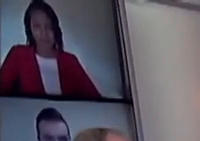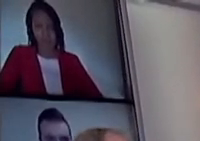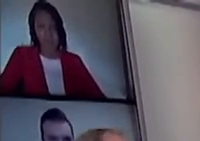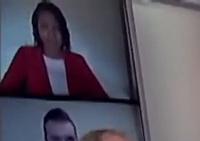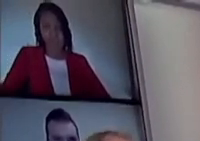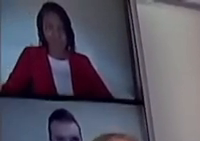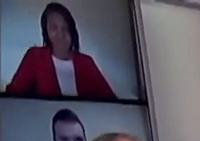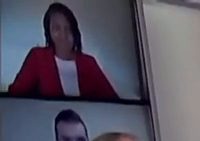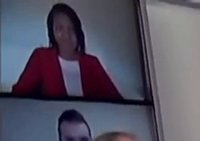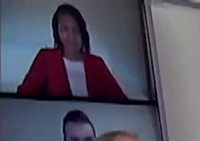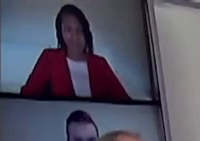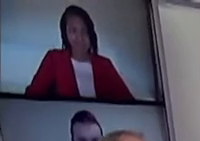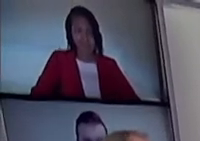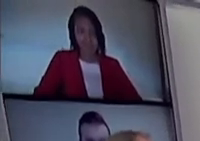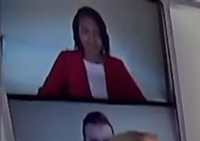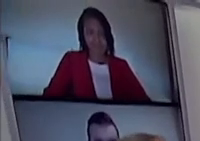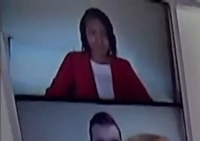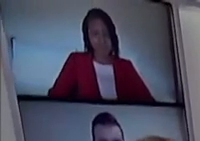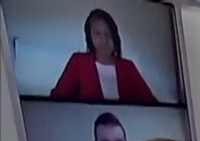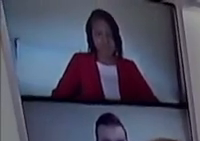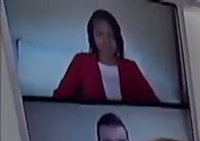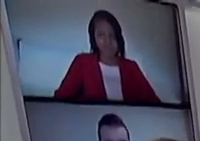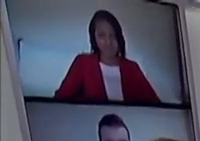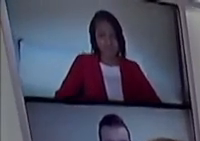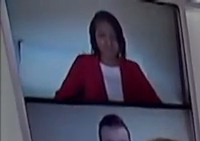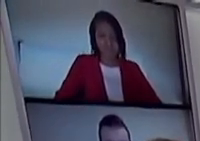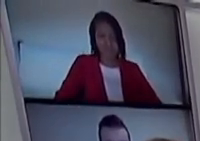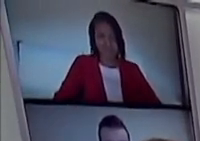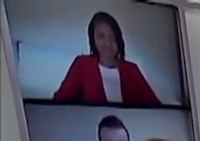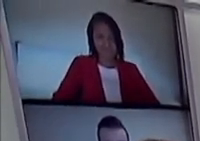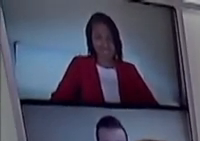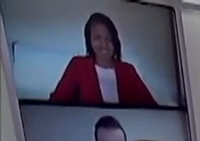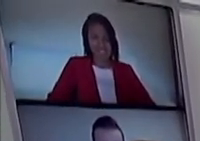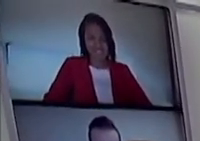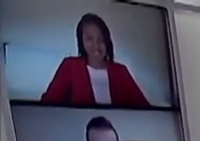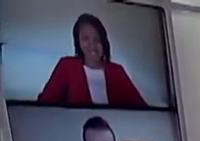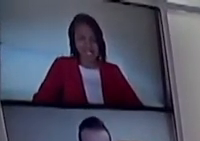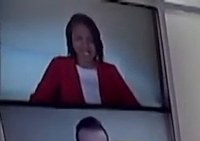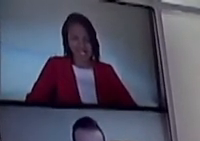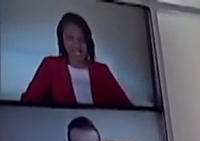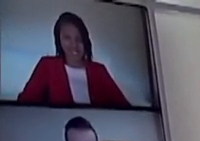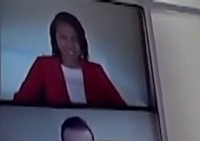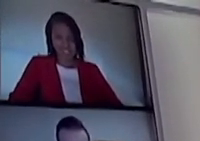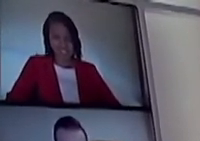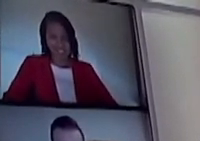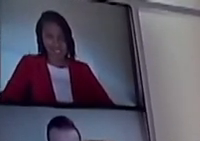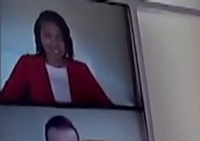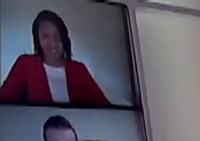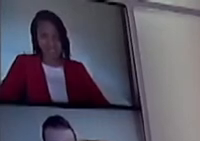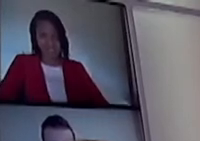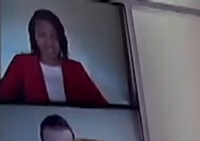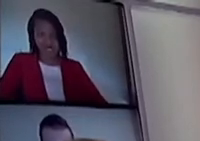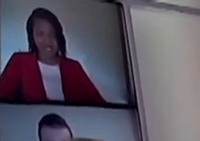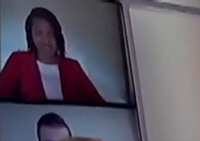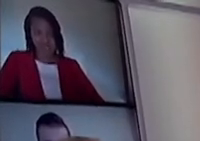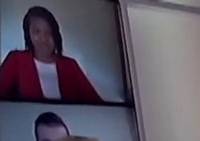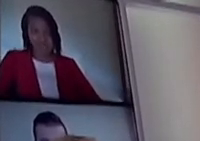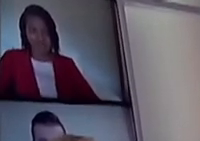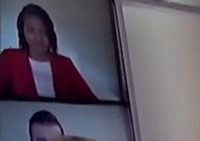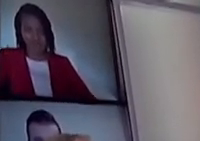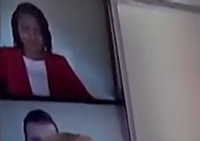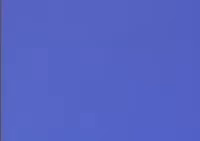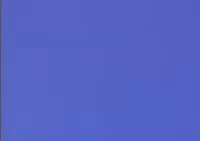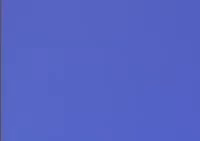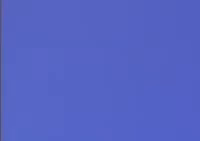na południe w kierunku pustyni. Jakiego wypalenia doświadczył? Z pewnością odczuwał wypalenie emocjonalne,